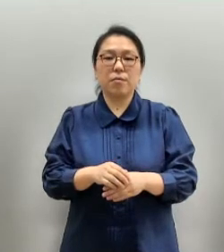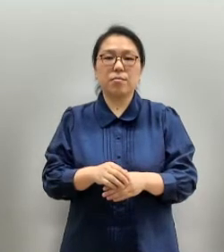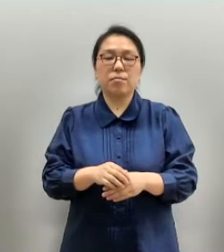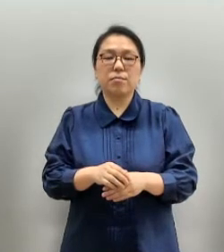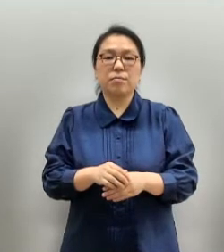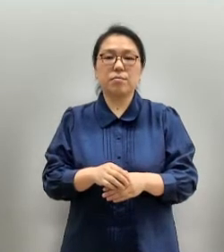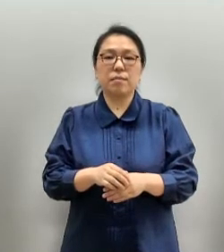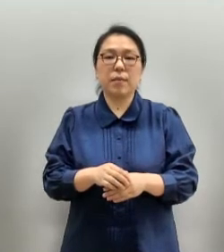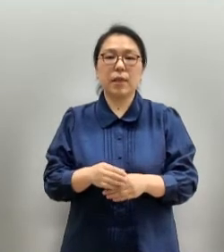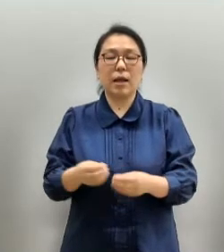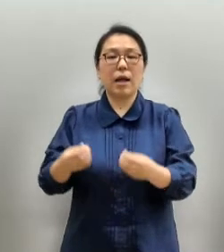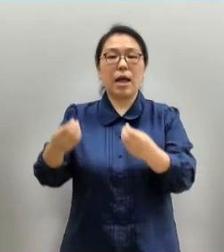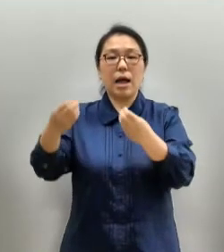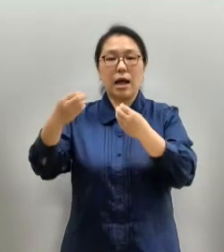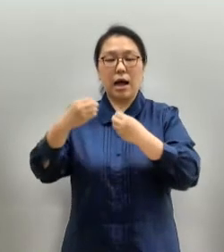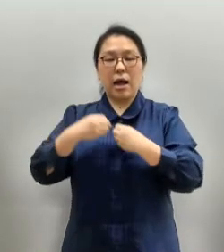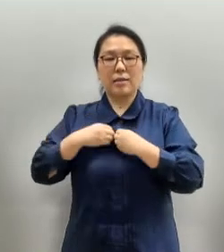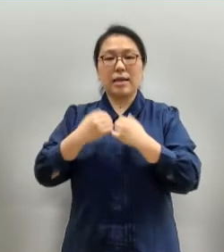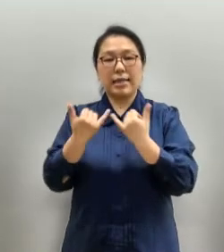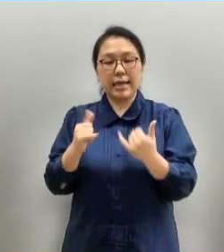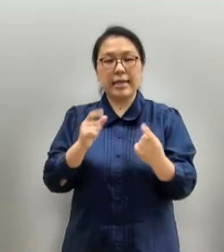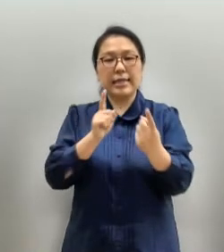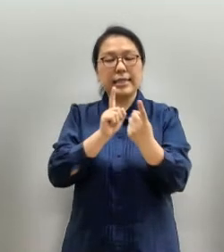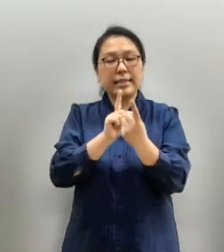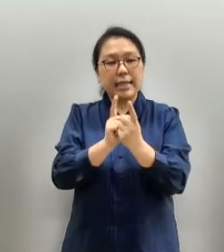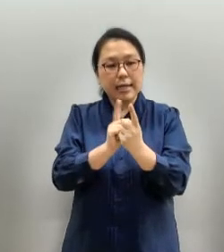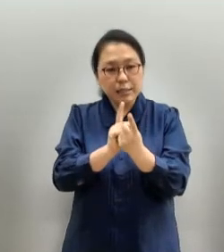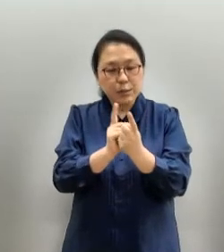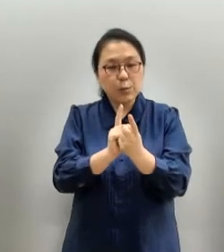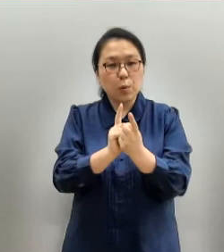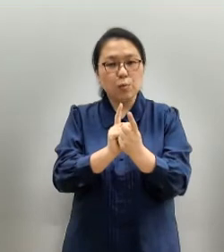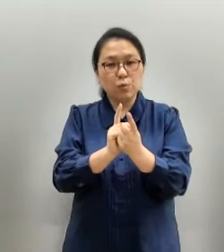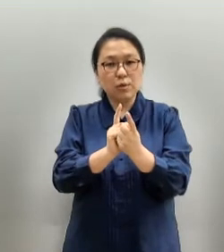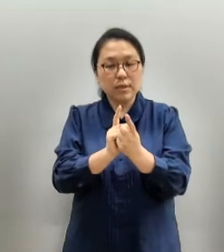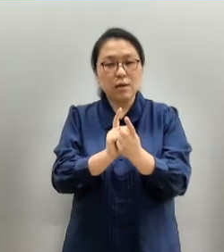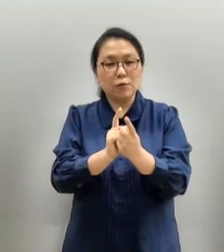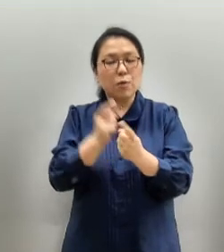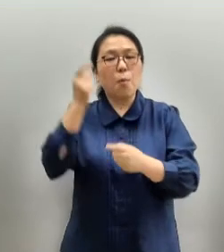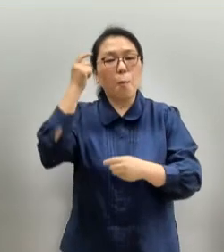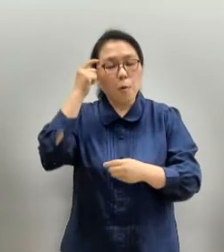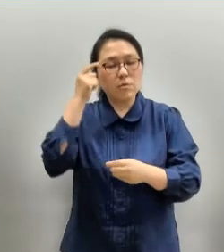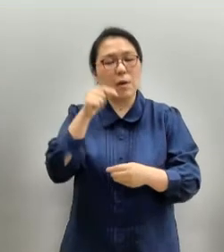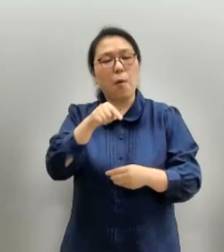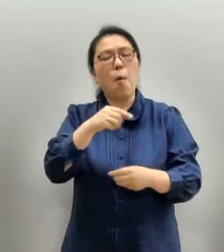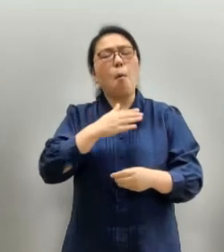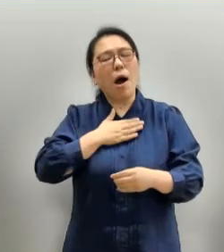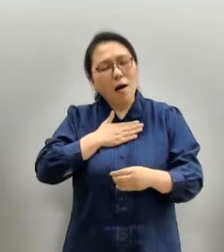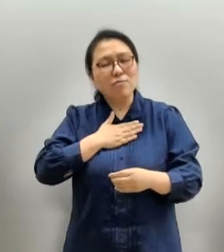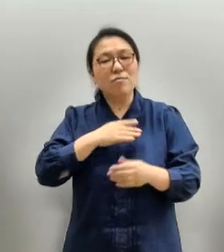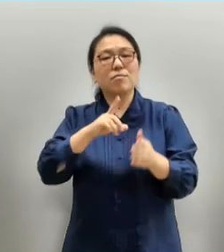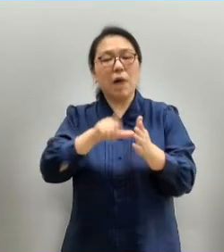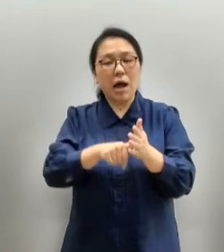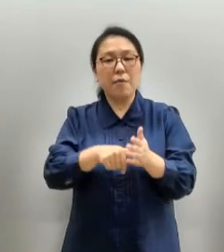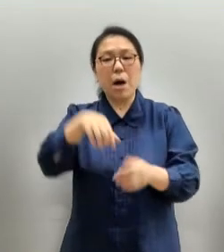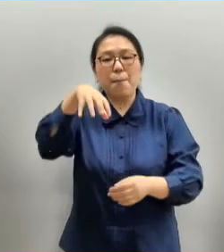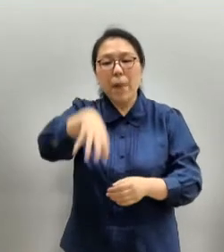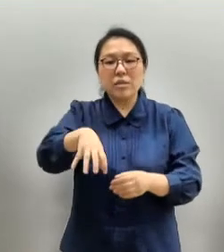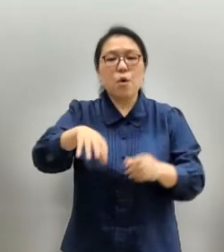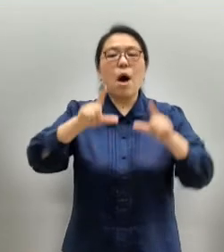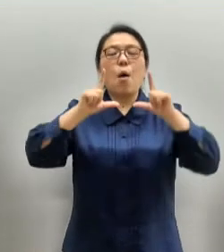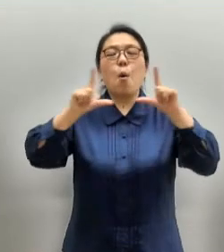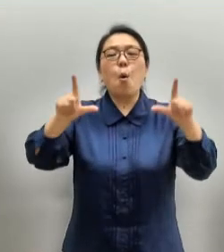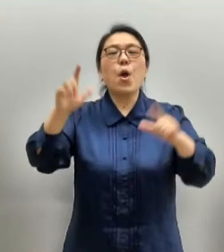感染者に接触した可能性があるものを把握できている場合はその情報を公表する、まあ、この場合は場所は公表し